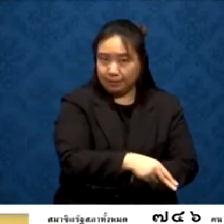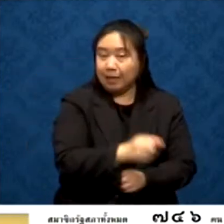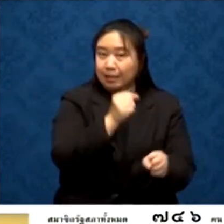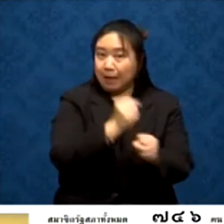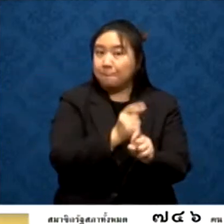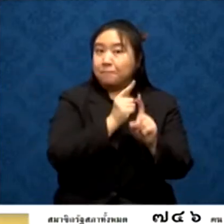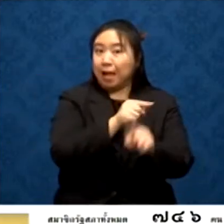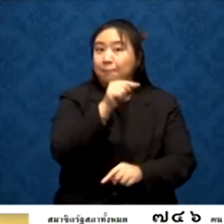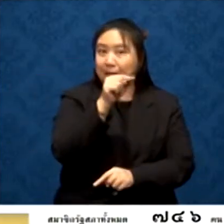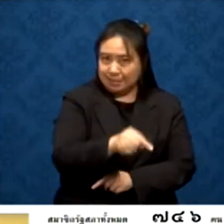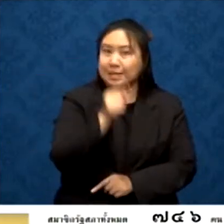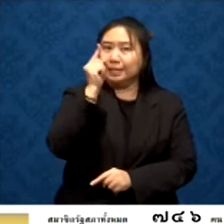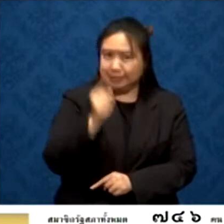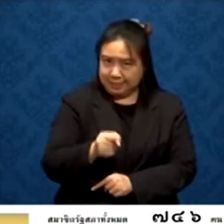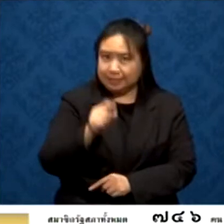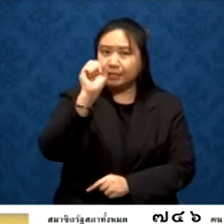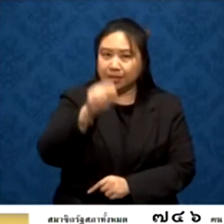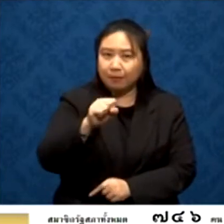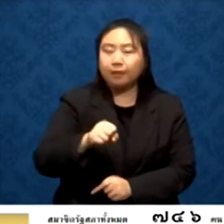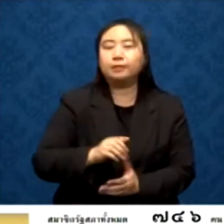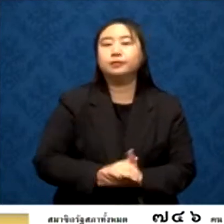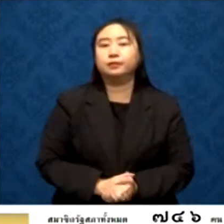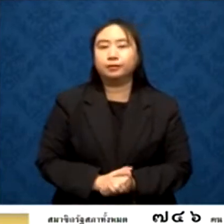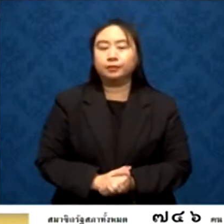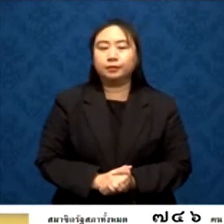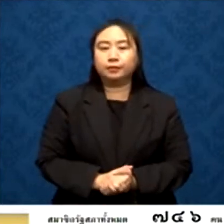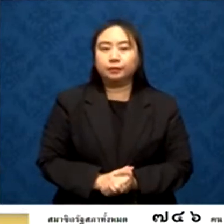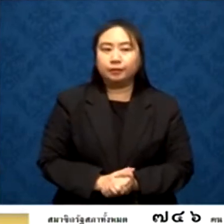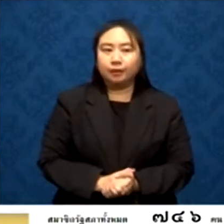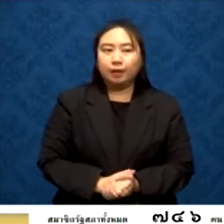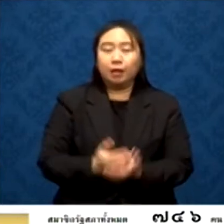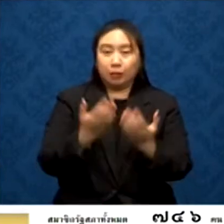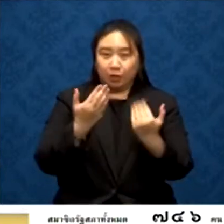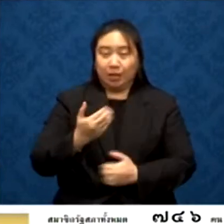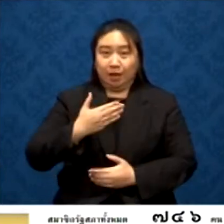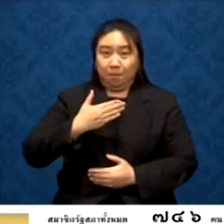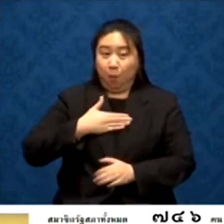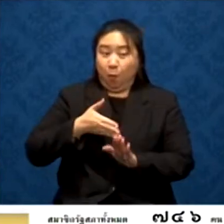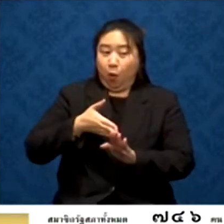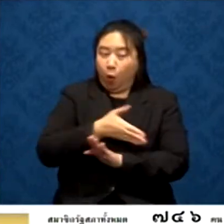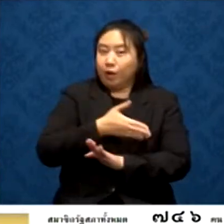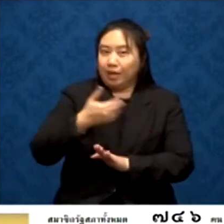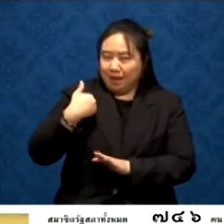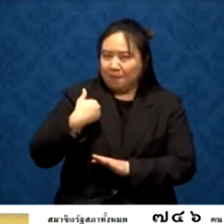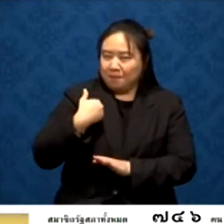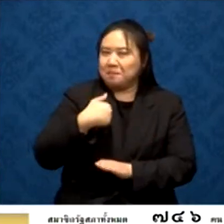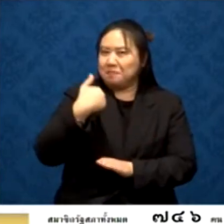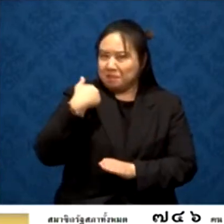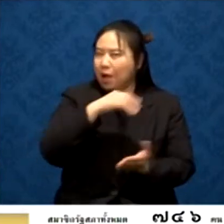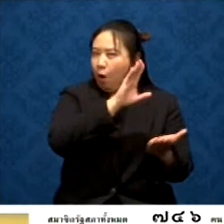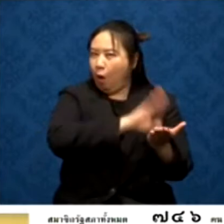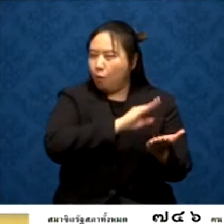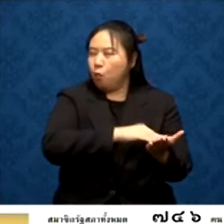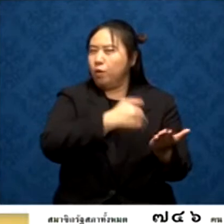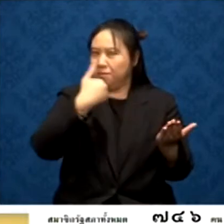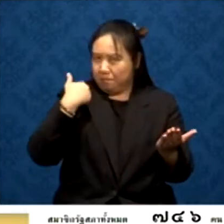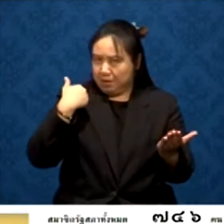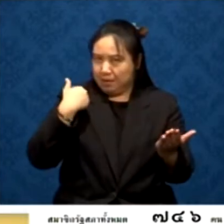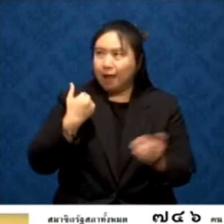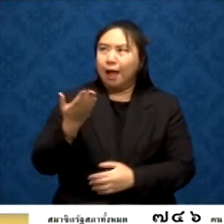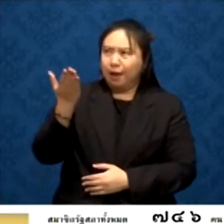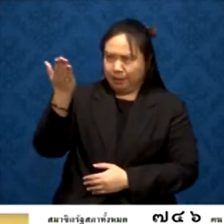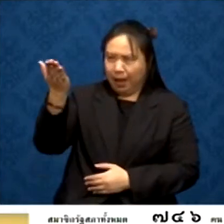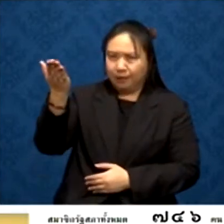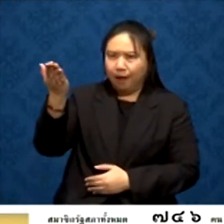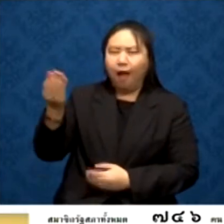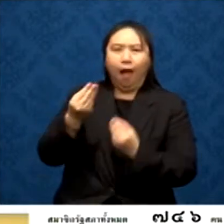จริงๆหรือไม่ด้วยข้อเท็จจริงที่ผมเพิ่งได้รับรายงานมาพิสูจน์ให้ประชาชนได้เห็น